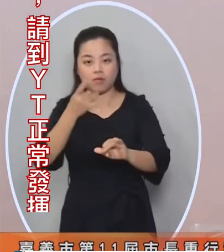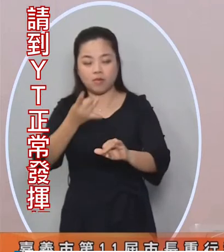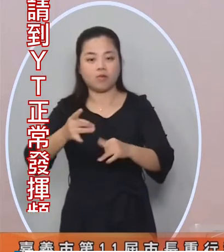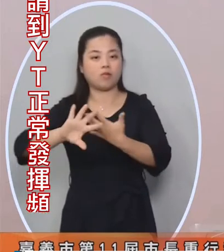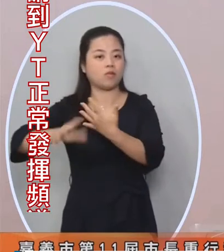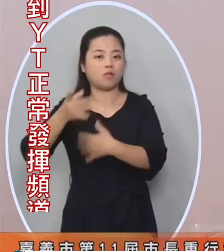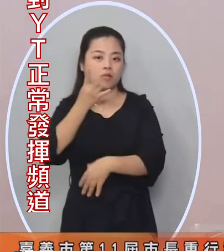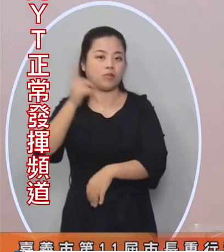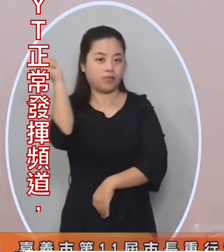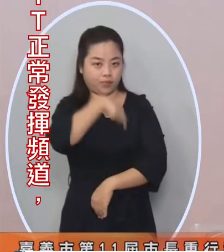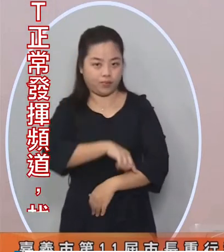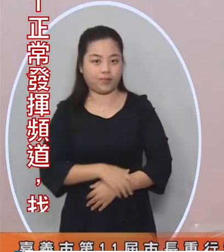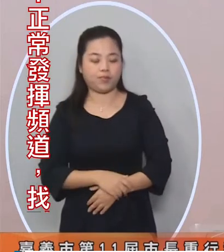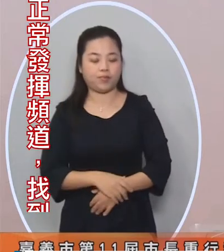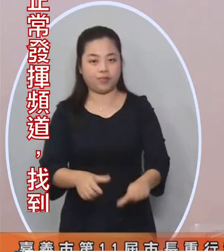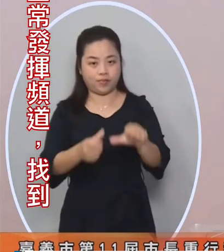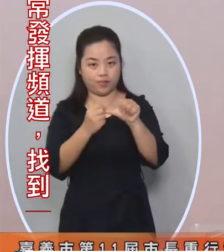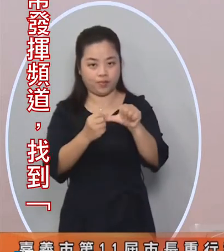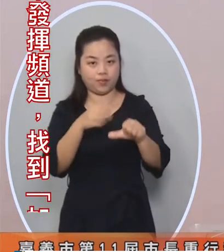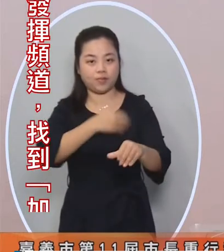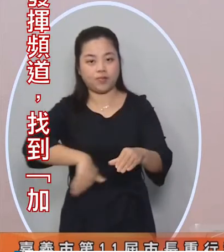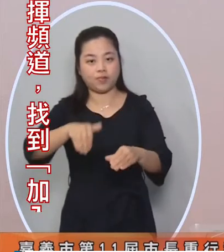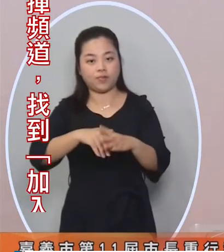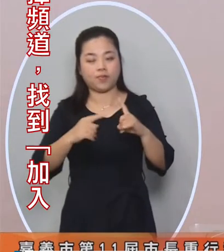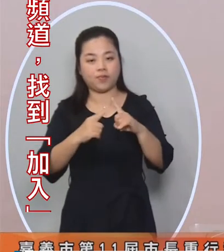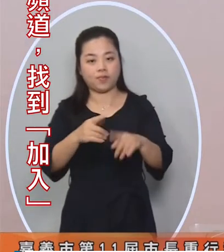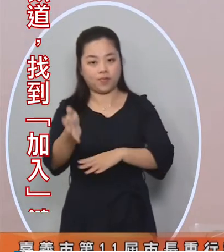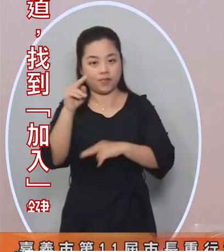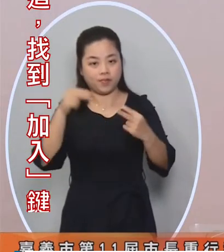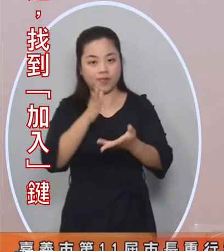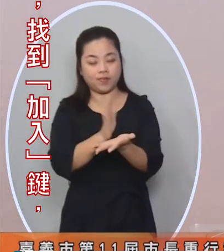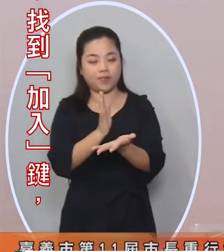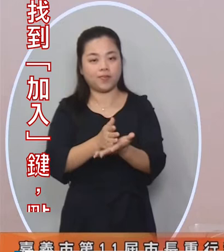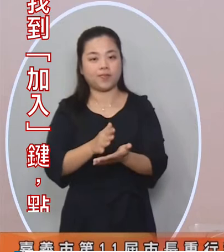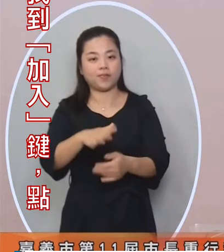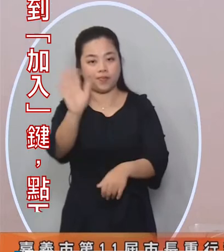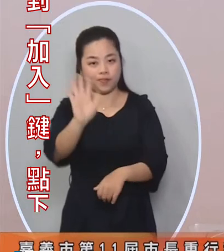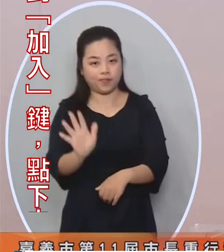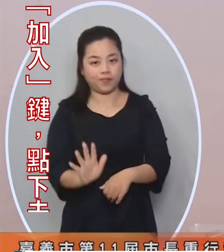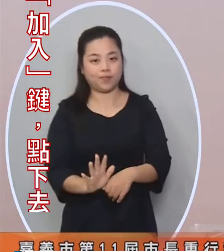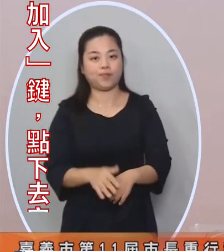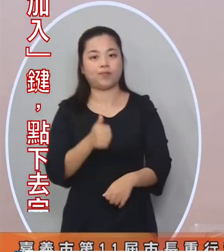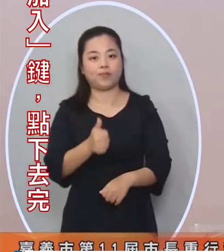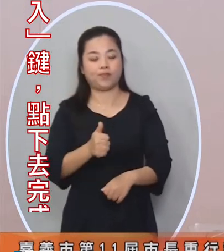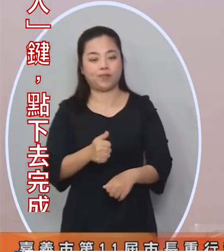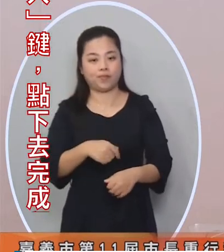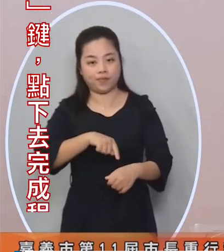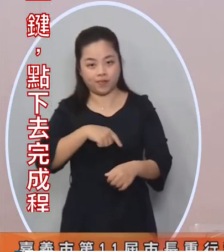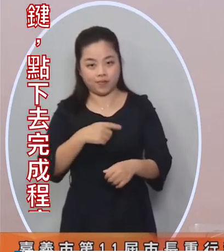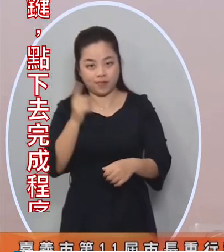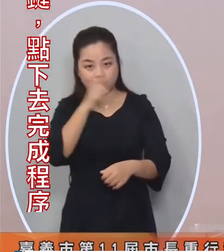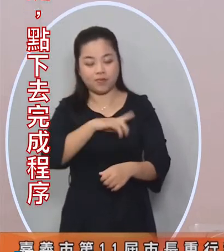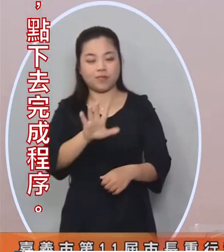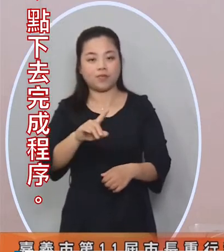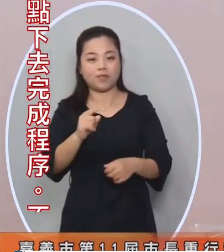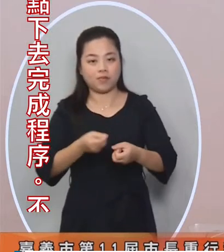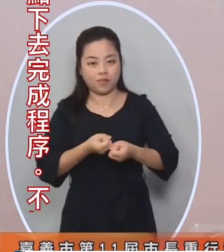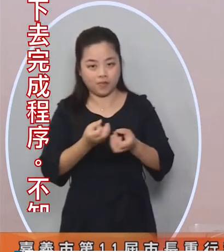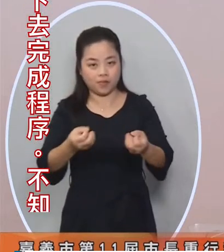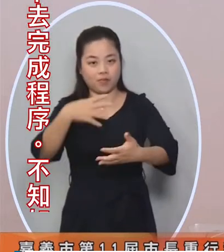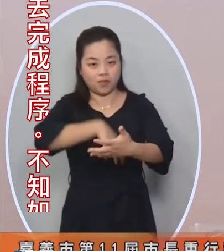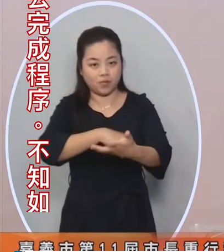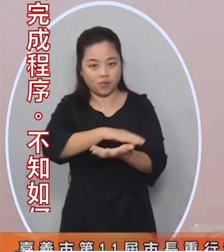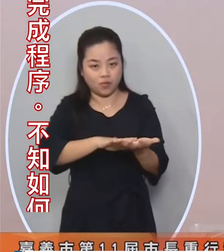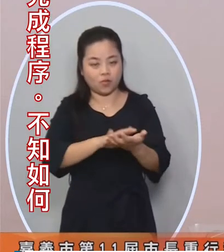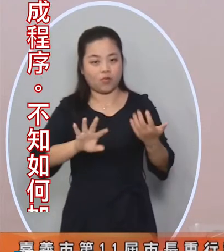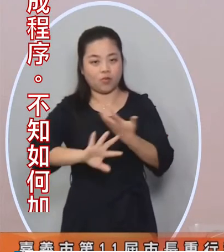不得使用外国语言。五、候选人发表政见时，要保持良好风度，不得有下列言论：一、煽惑他人犯内